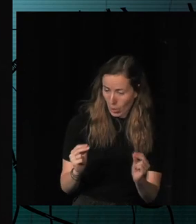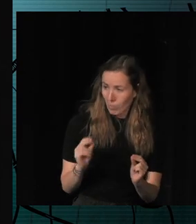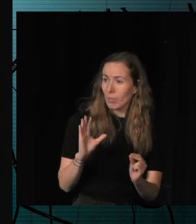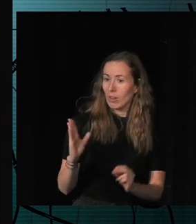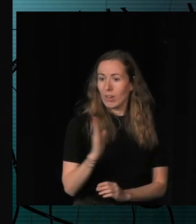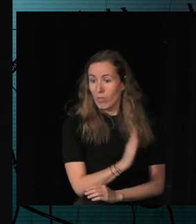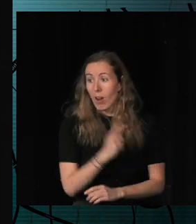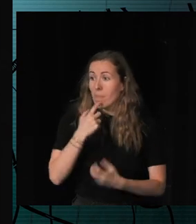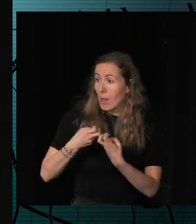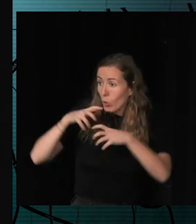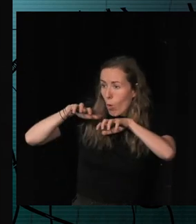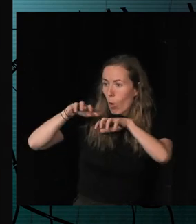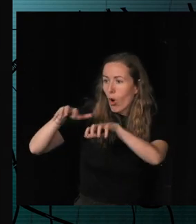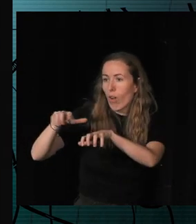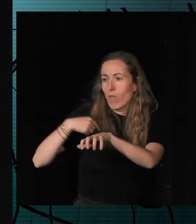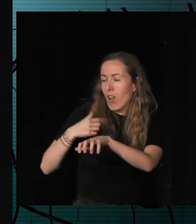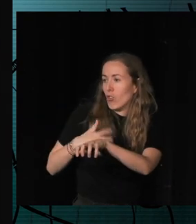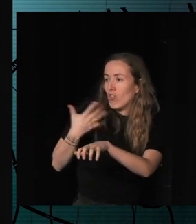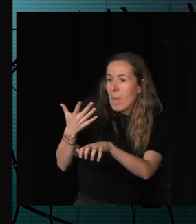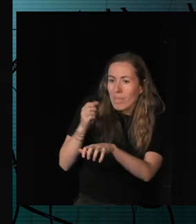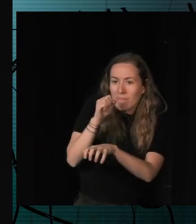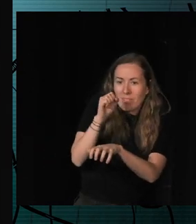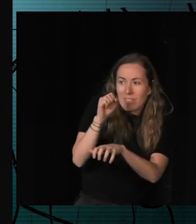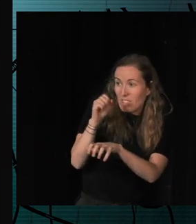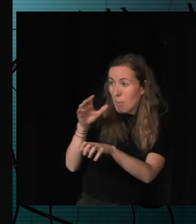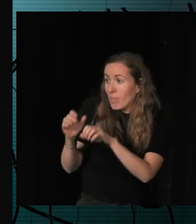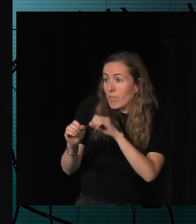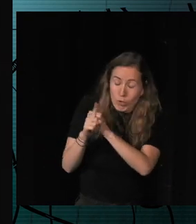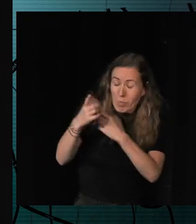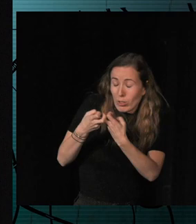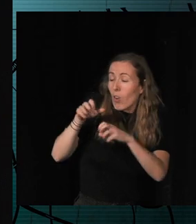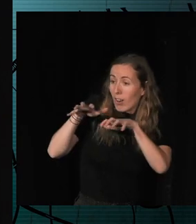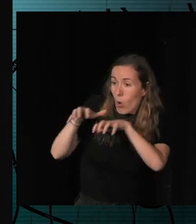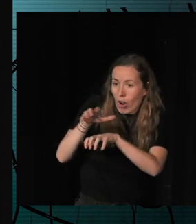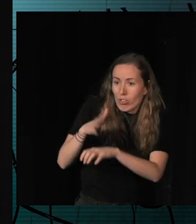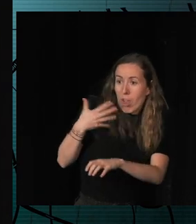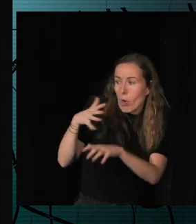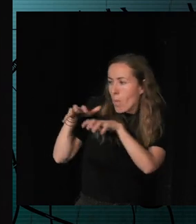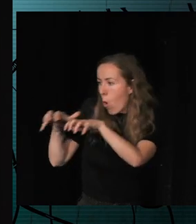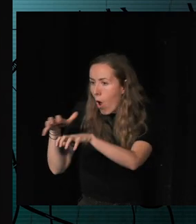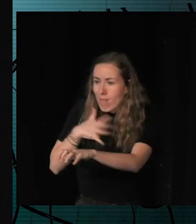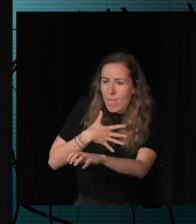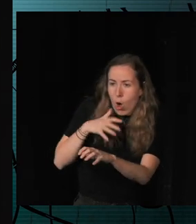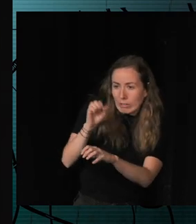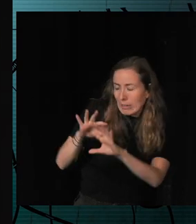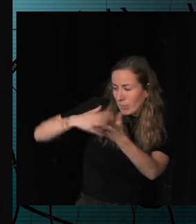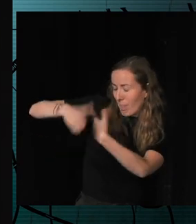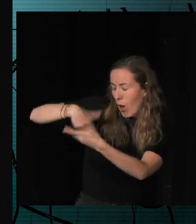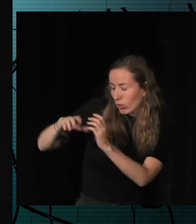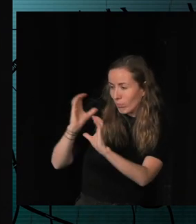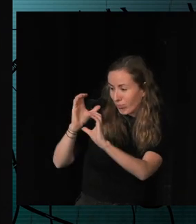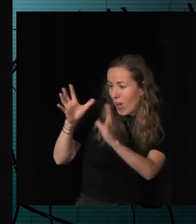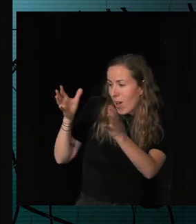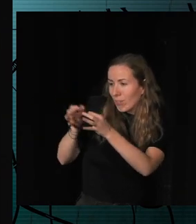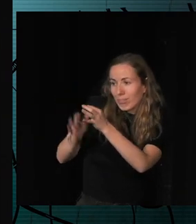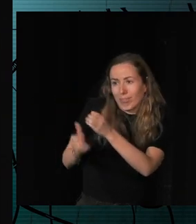que dans l'horreur ça s'y prête vachement et j'adore quand on mélange les deux bah tu céis c Barker tout à l'heure c'est pas bah voilà exactement et je je je je